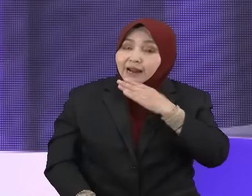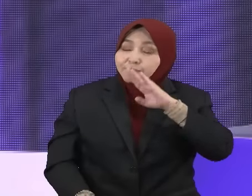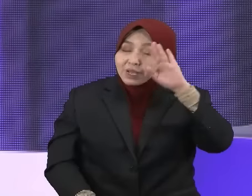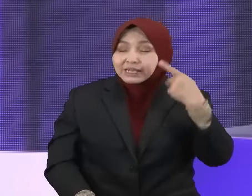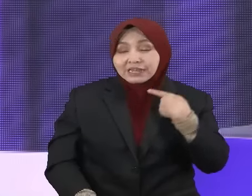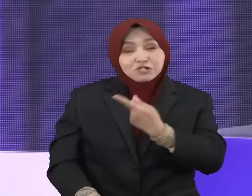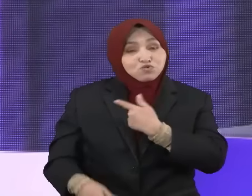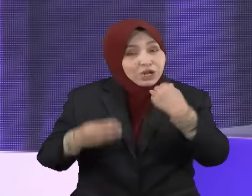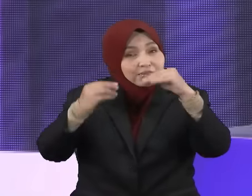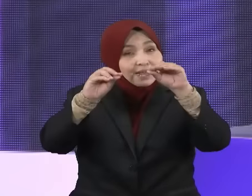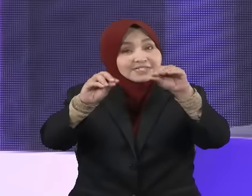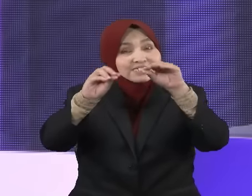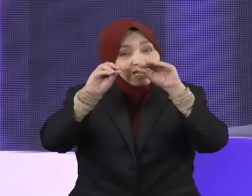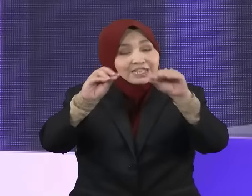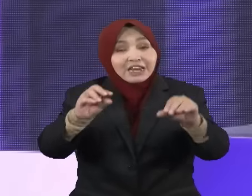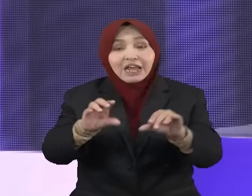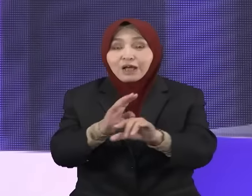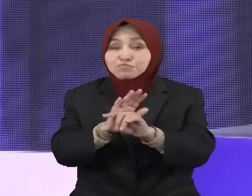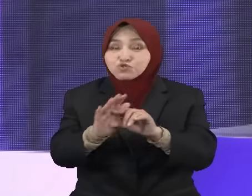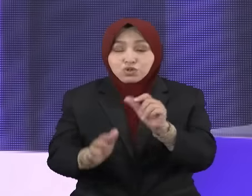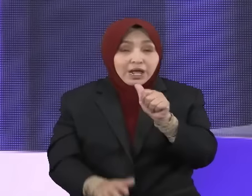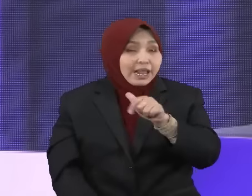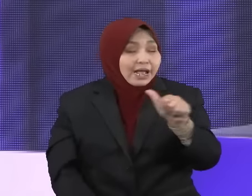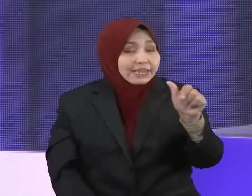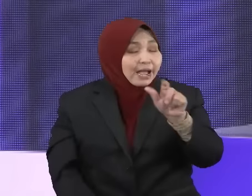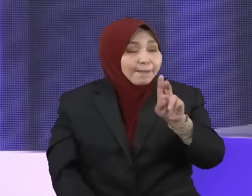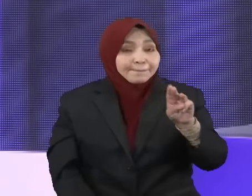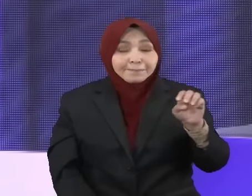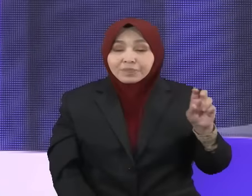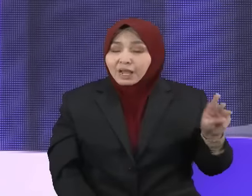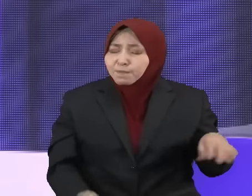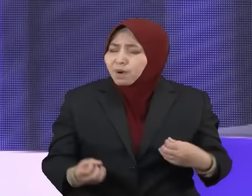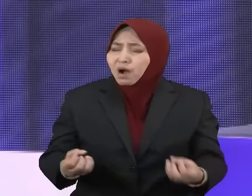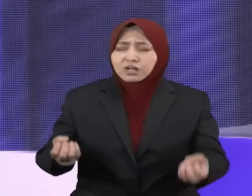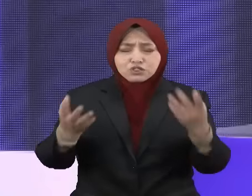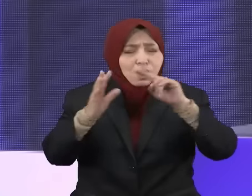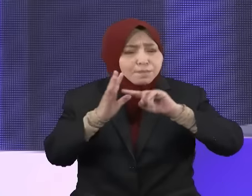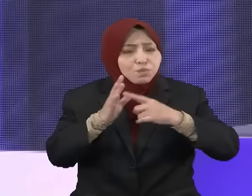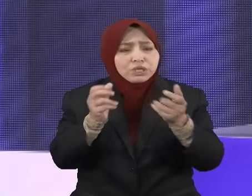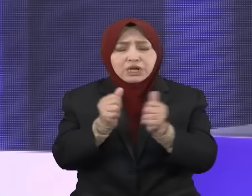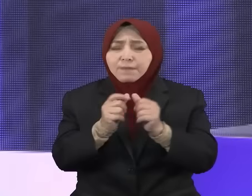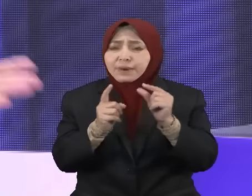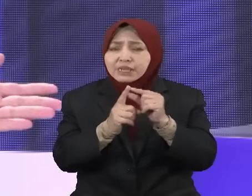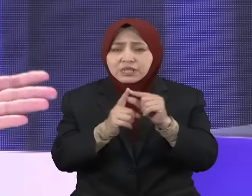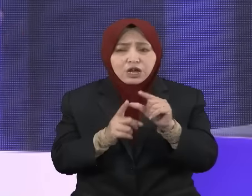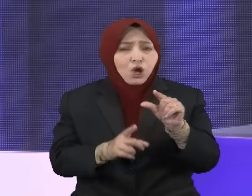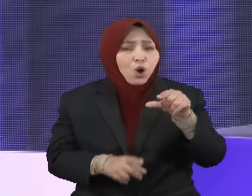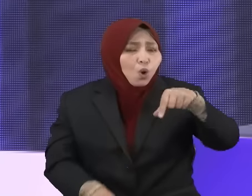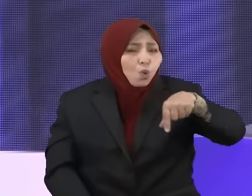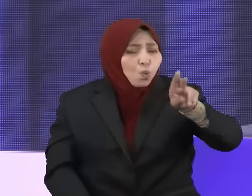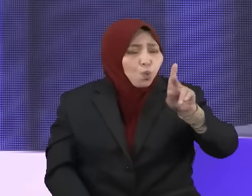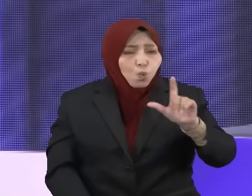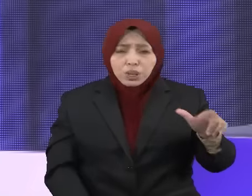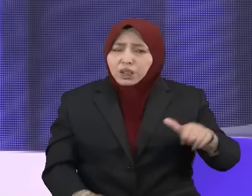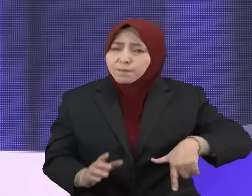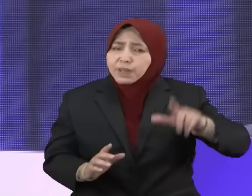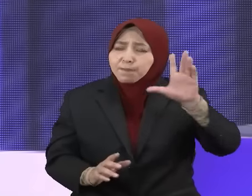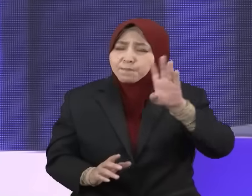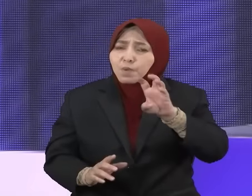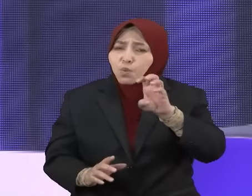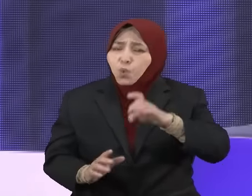pun diajarkan di dalam surah Al-An'am adalah satu surah yang paling banyak bermula dengan perkataan Qul. Maksudnya lebih 40